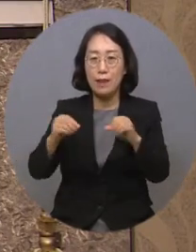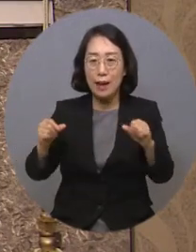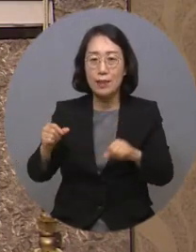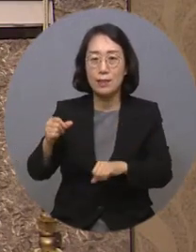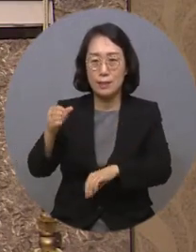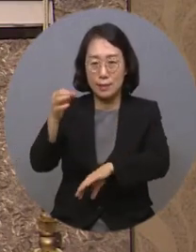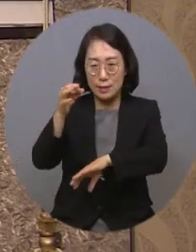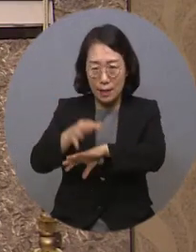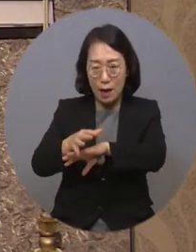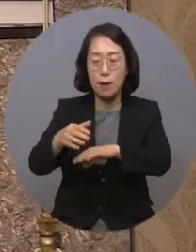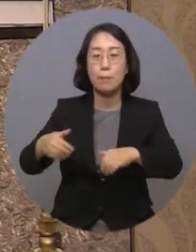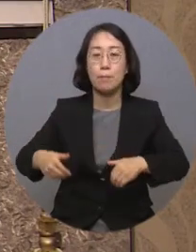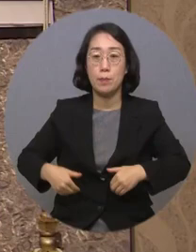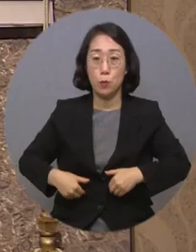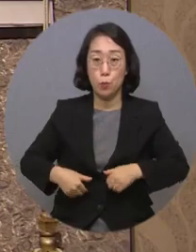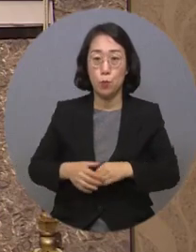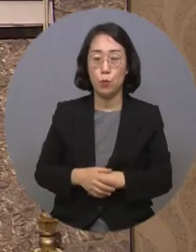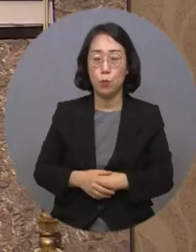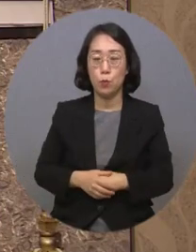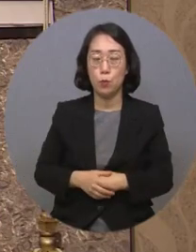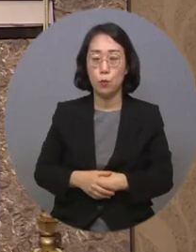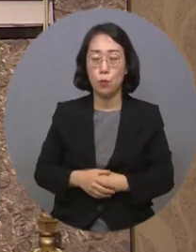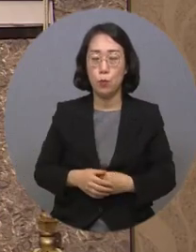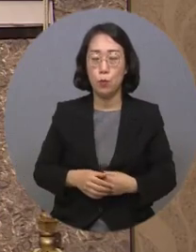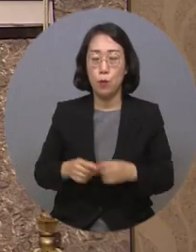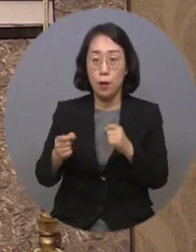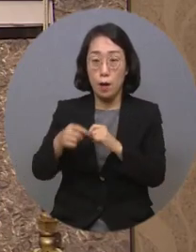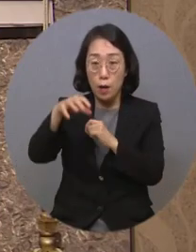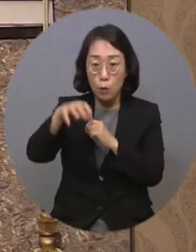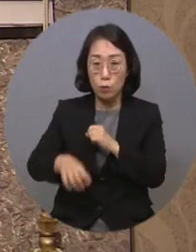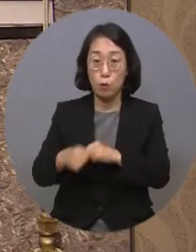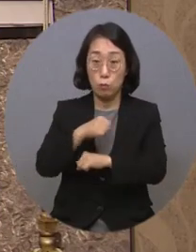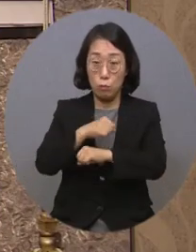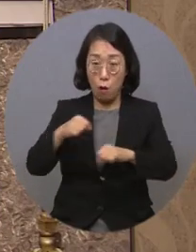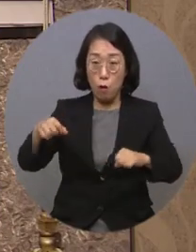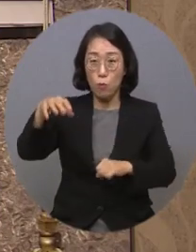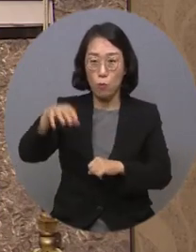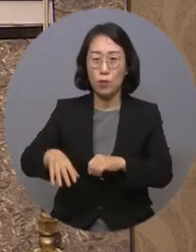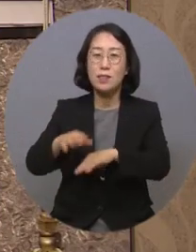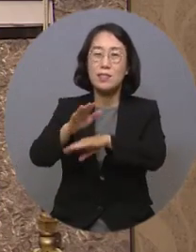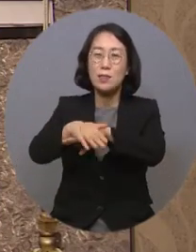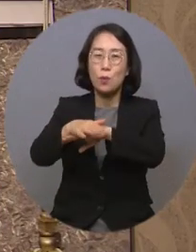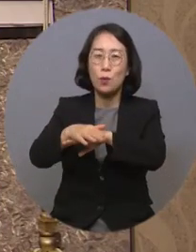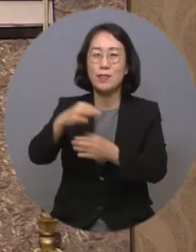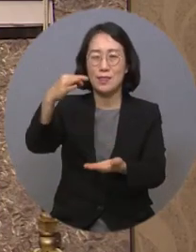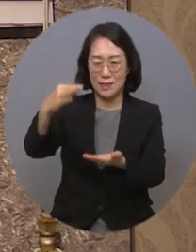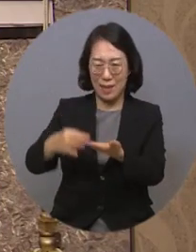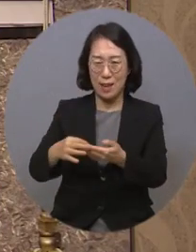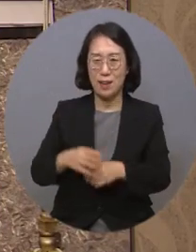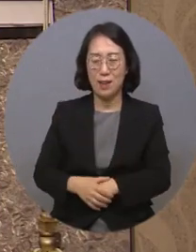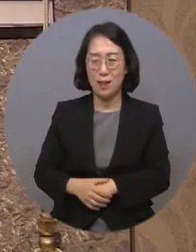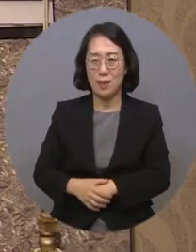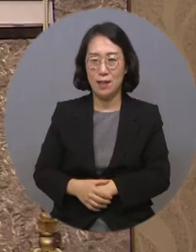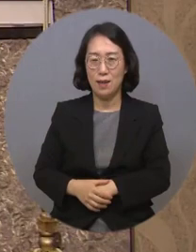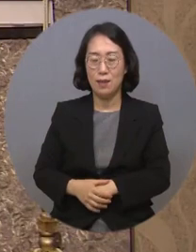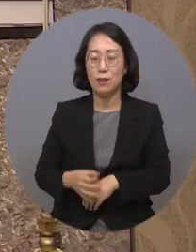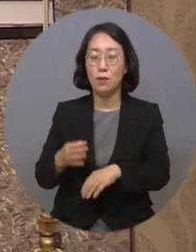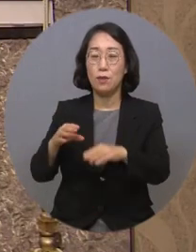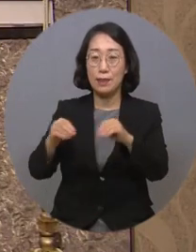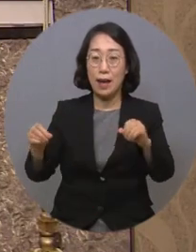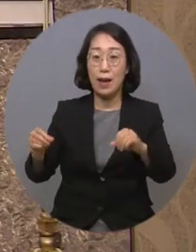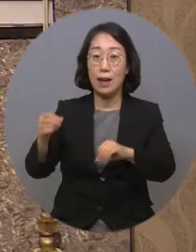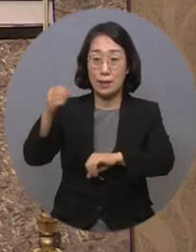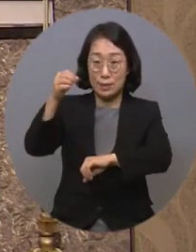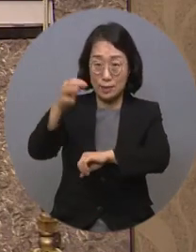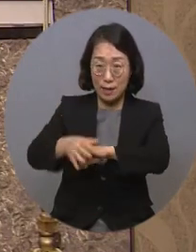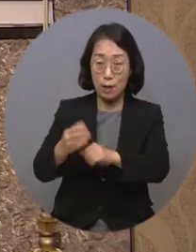다녔어요. 네, 땅을 사러 다니는데 마치 그 인근에 좀 넓은 땅이 좀 시골은 땅이 싸니까 네. 좀 넓은 땅을 구입할 수가 있었어요. 그래서